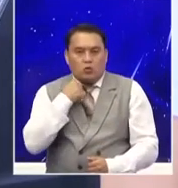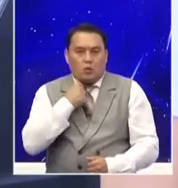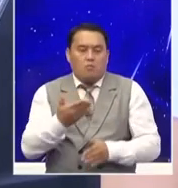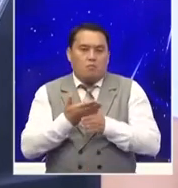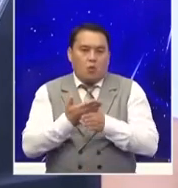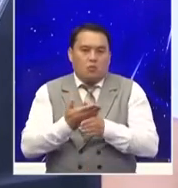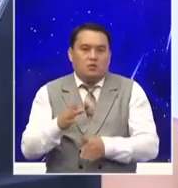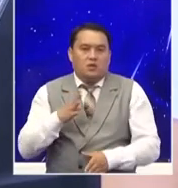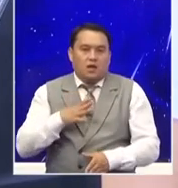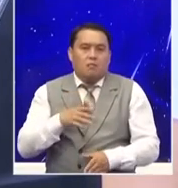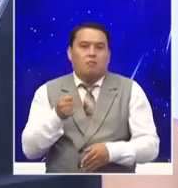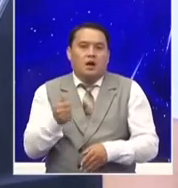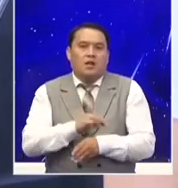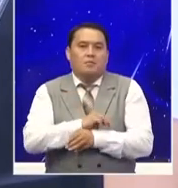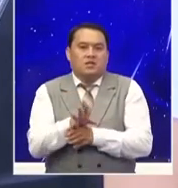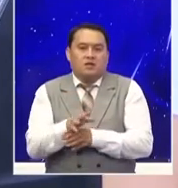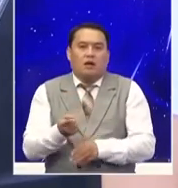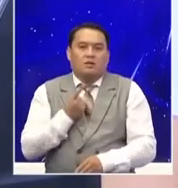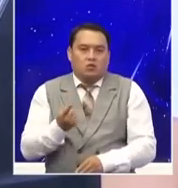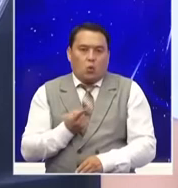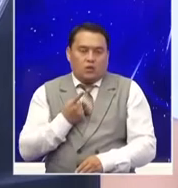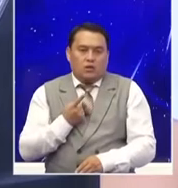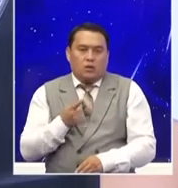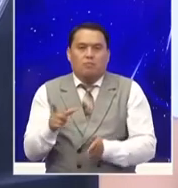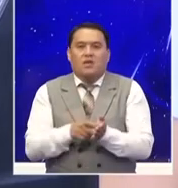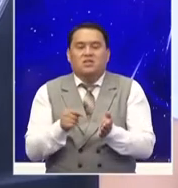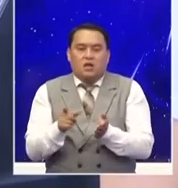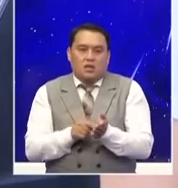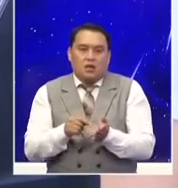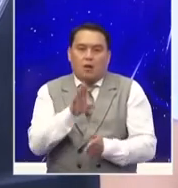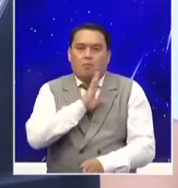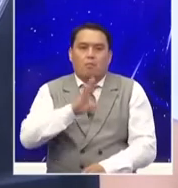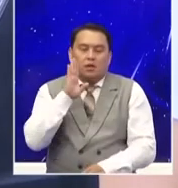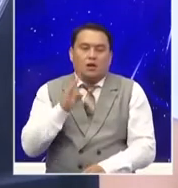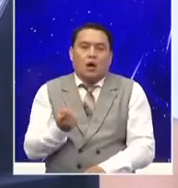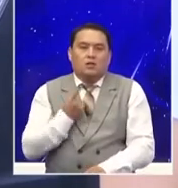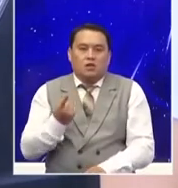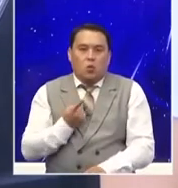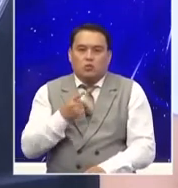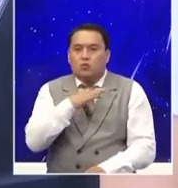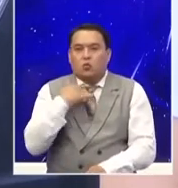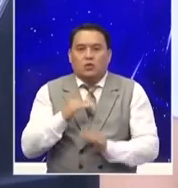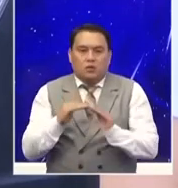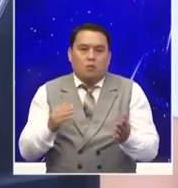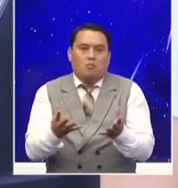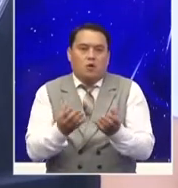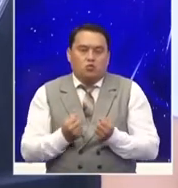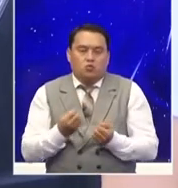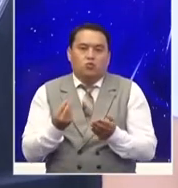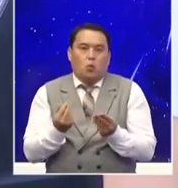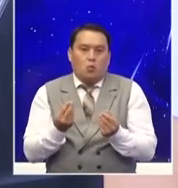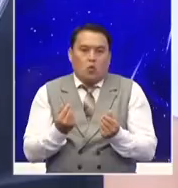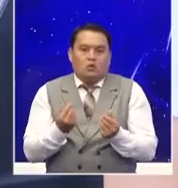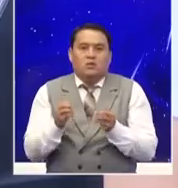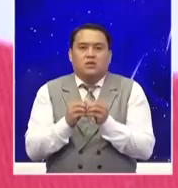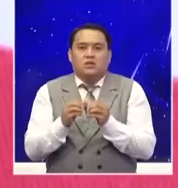оказал помощь для малоимущих, одиноких, пенсионеров, матери-одиночки, многодетные семьи, получили на сумму